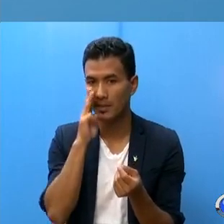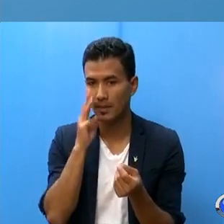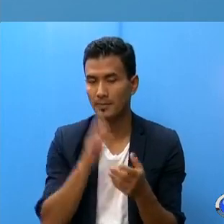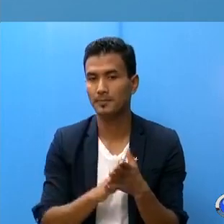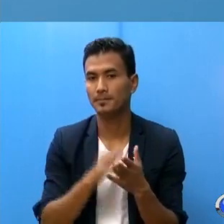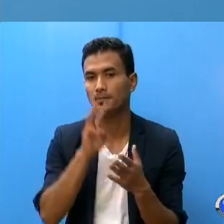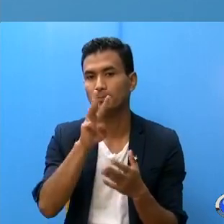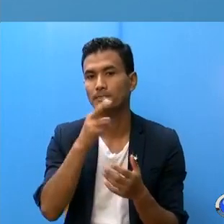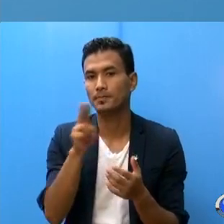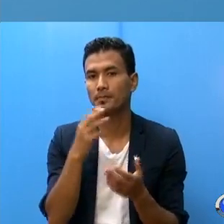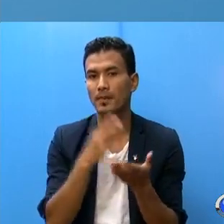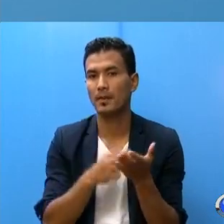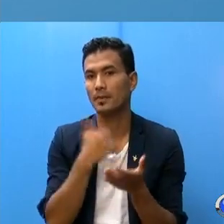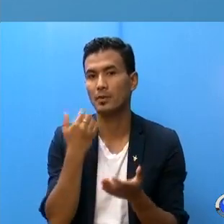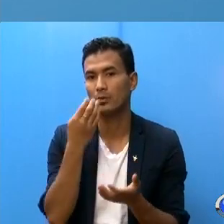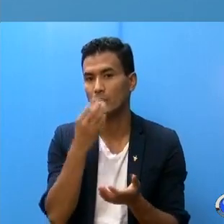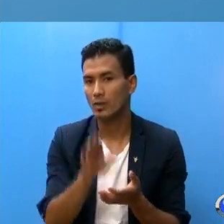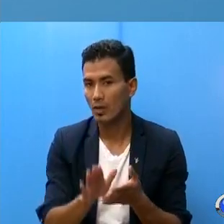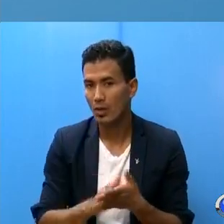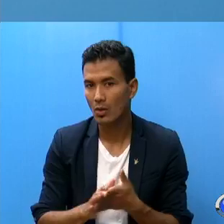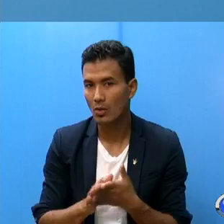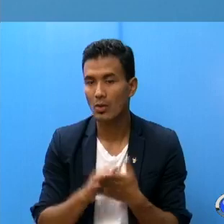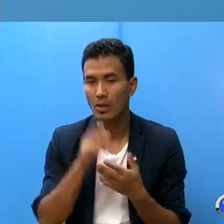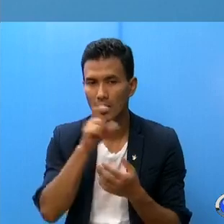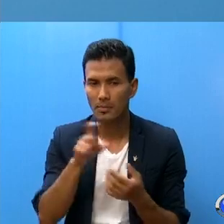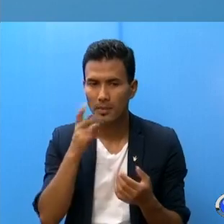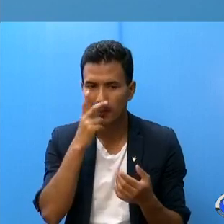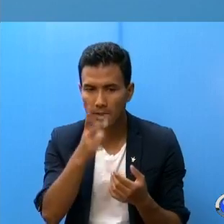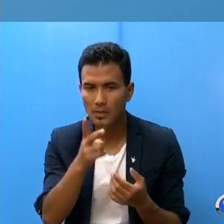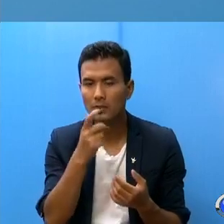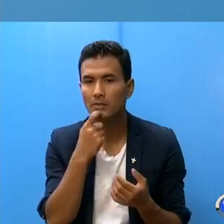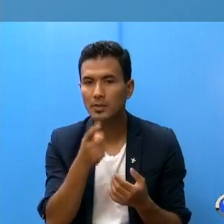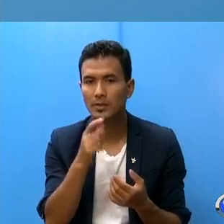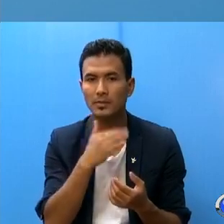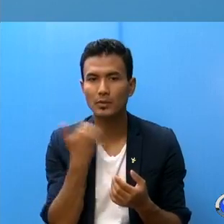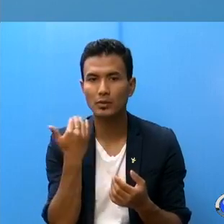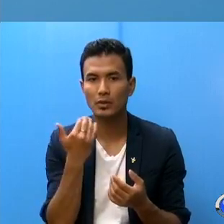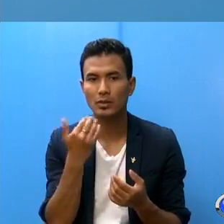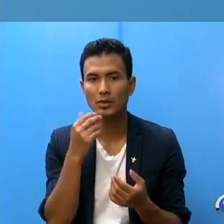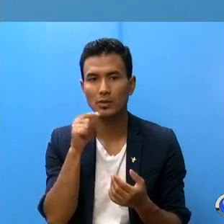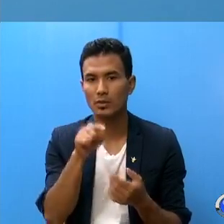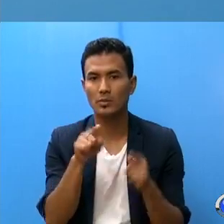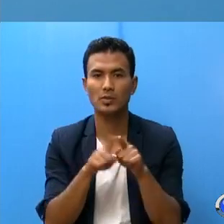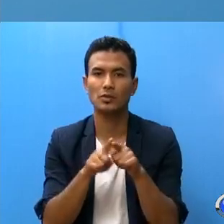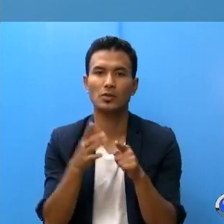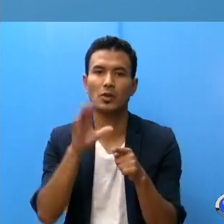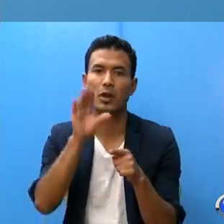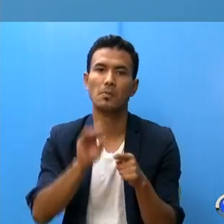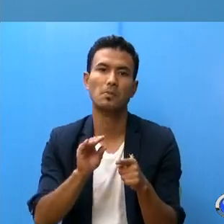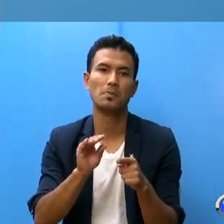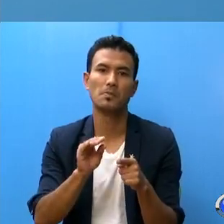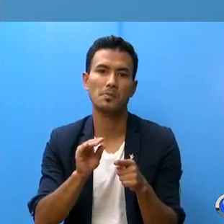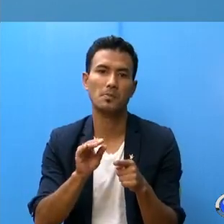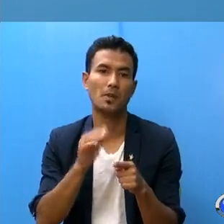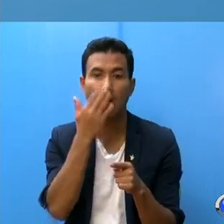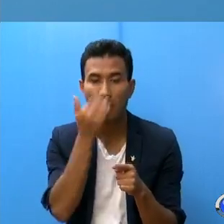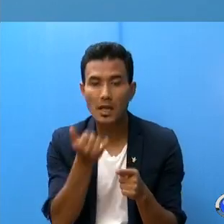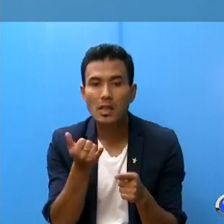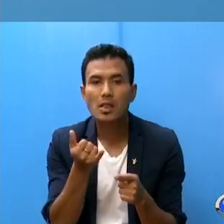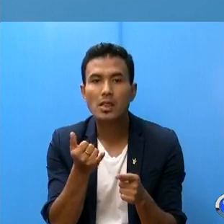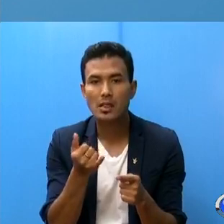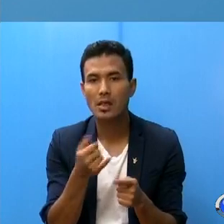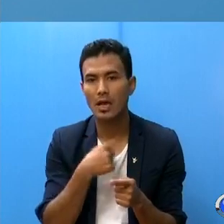तीन जनाक कामा तीम नेपाल में लिए तीम दोच काम स्वायर विए